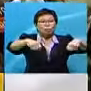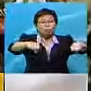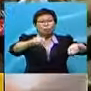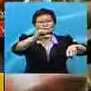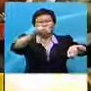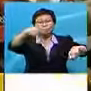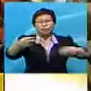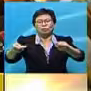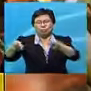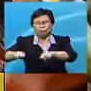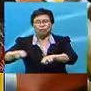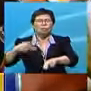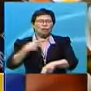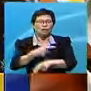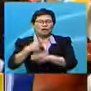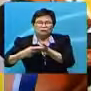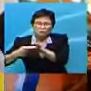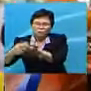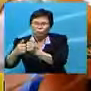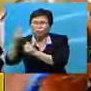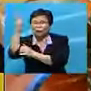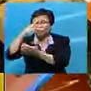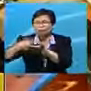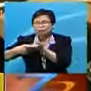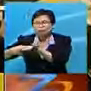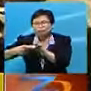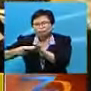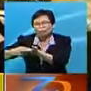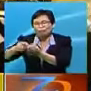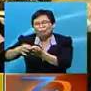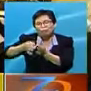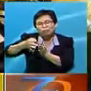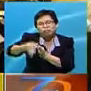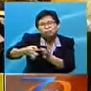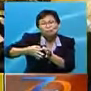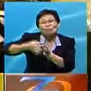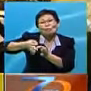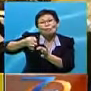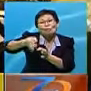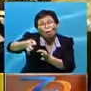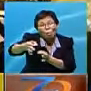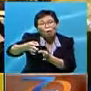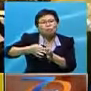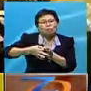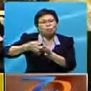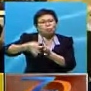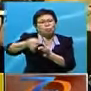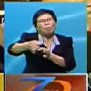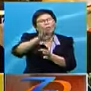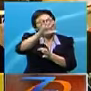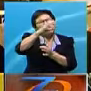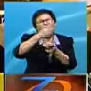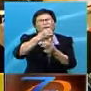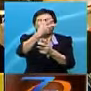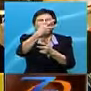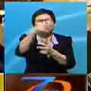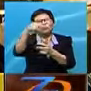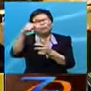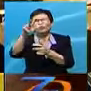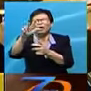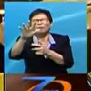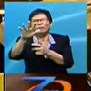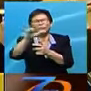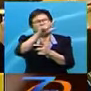are discussing with the government for an extension between 3 to 5 years.